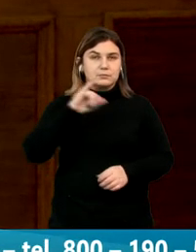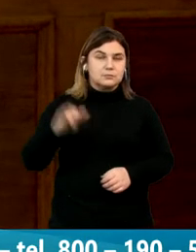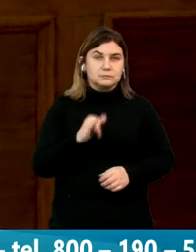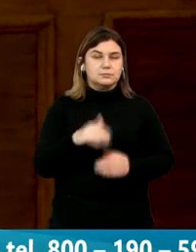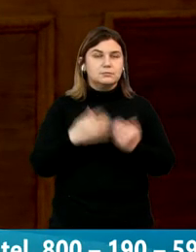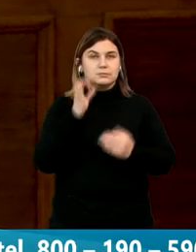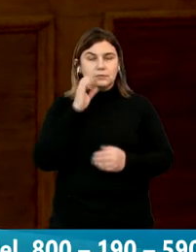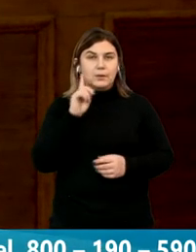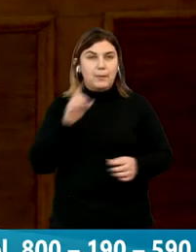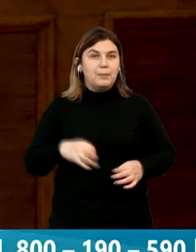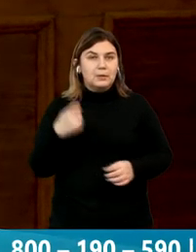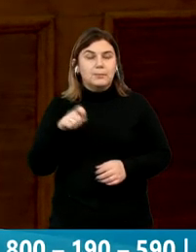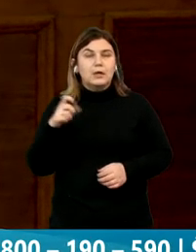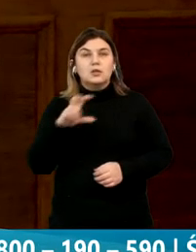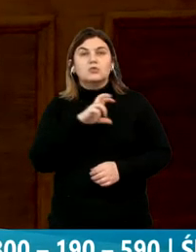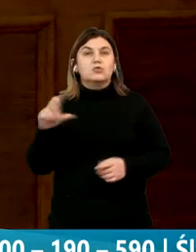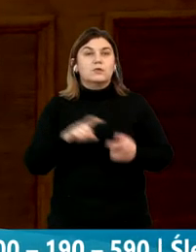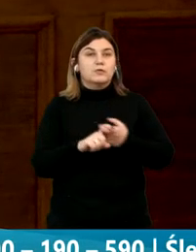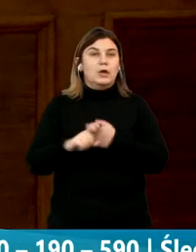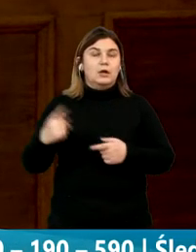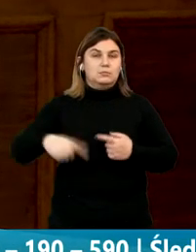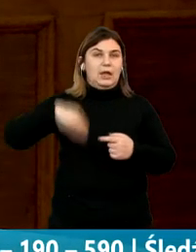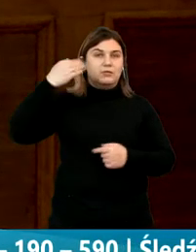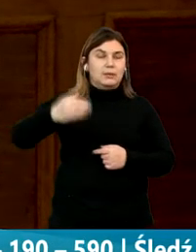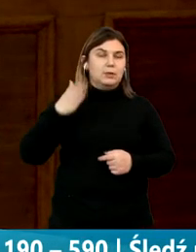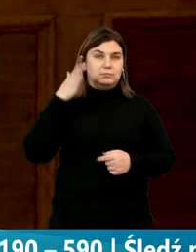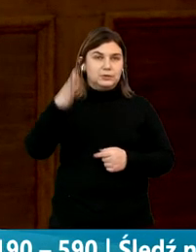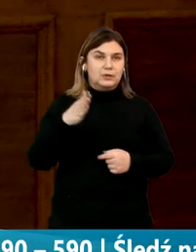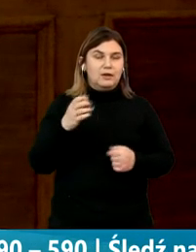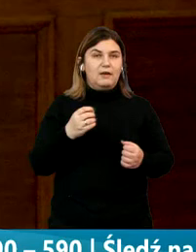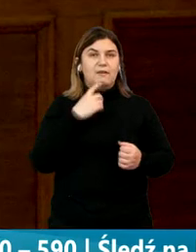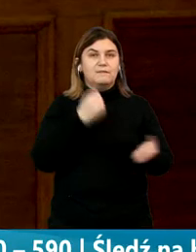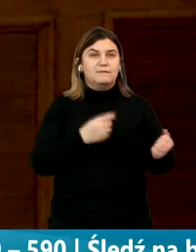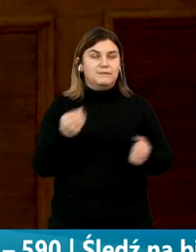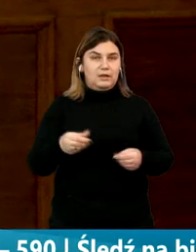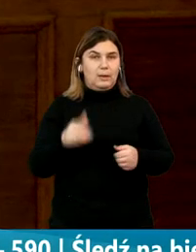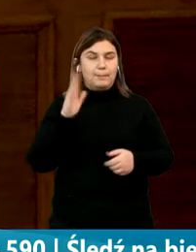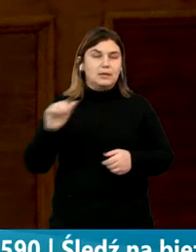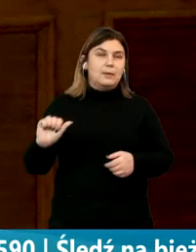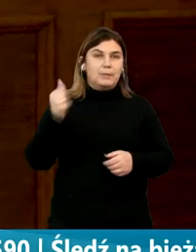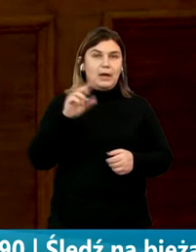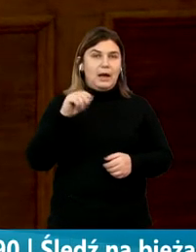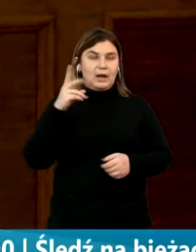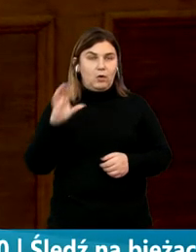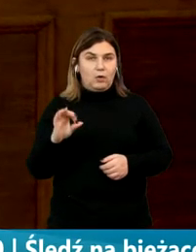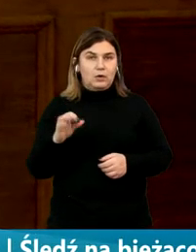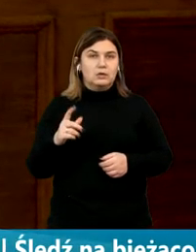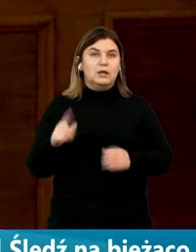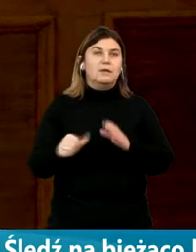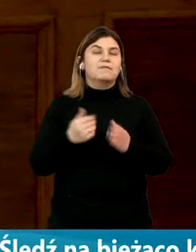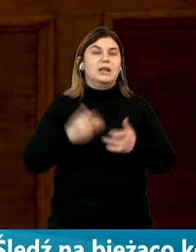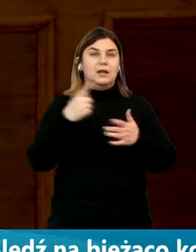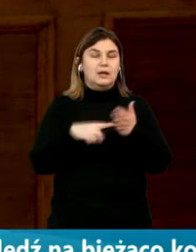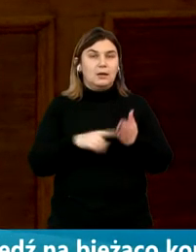panie prezydencie. Czy w związku z tym, że w kolejnej perspektywie finansowej transport ekologiczny będzie miał priorytet, co pan niejednokrotnie zaznaczał,